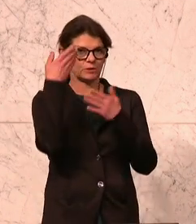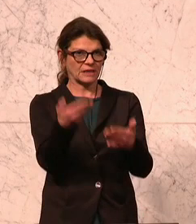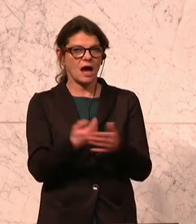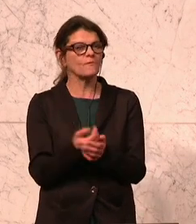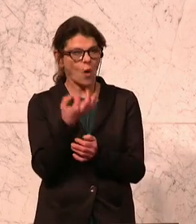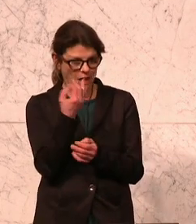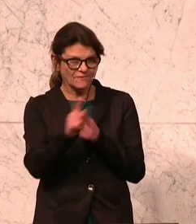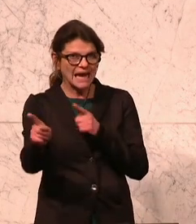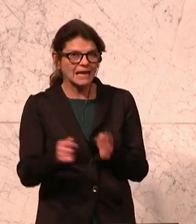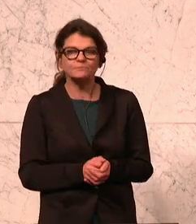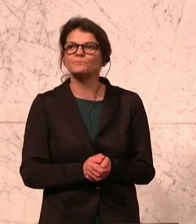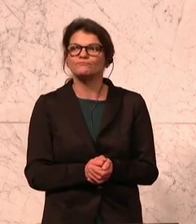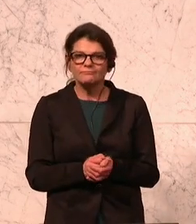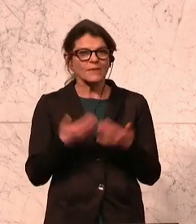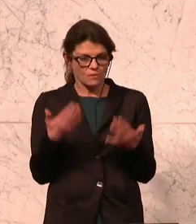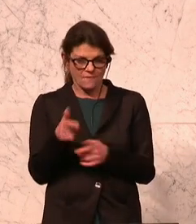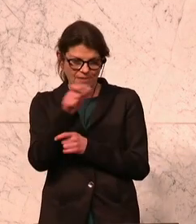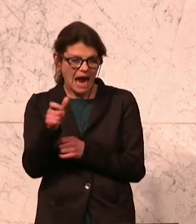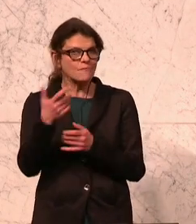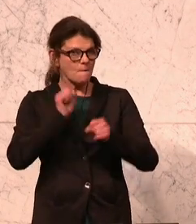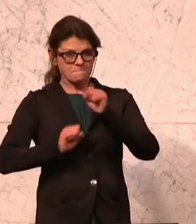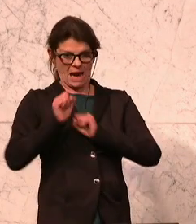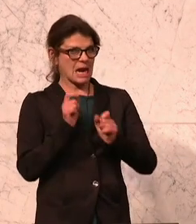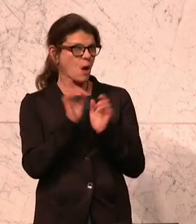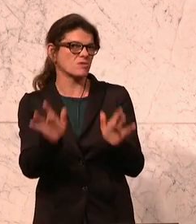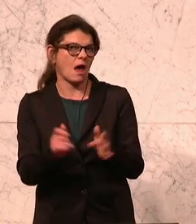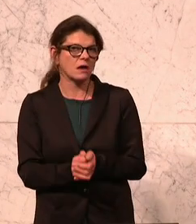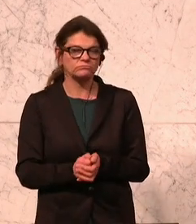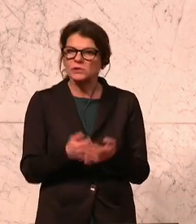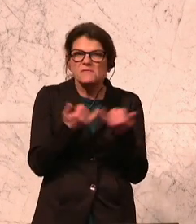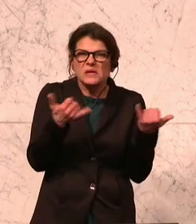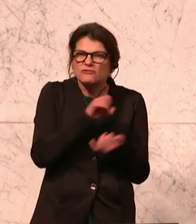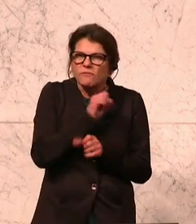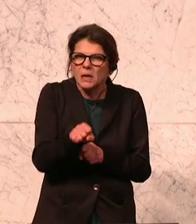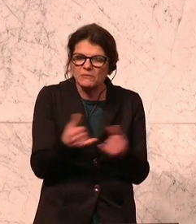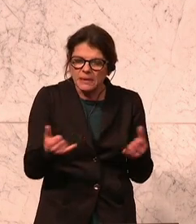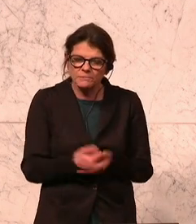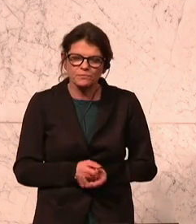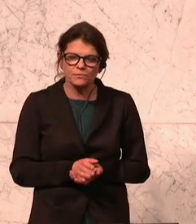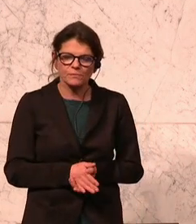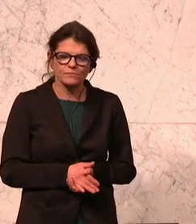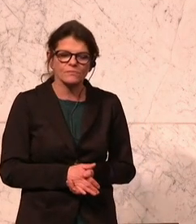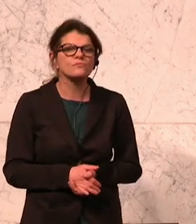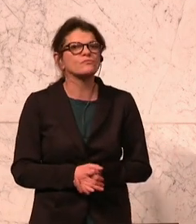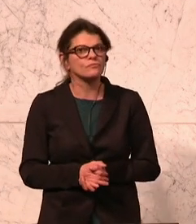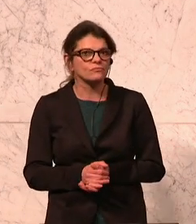heute fehlen und in den Fächern, wo Mangel besteht. Wie gelingt uns das?